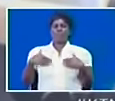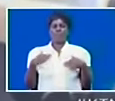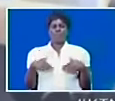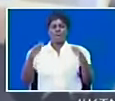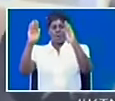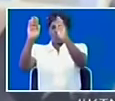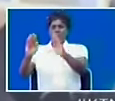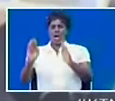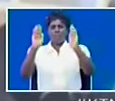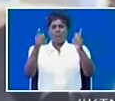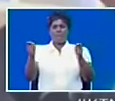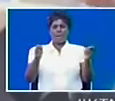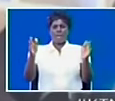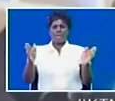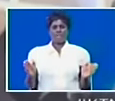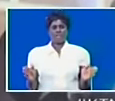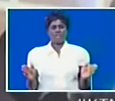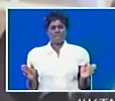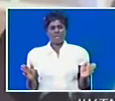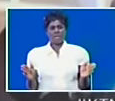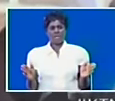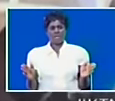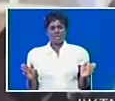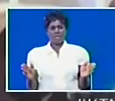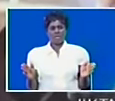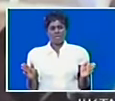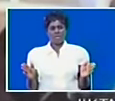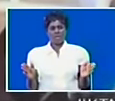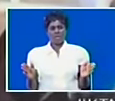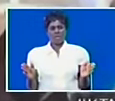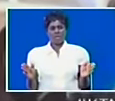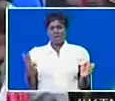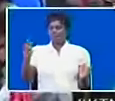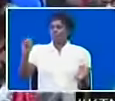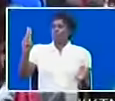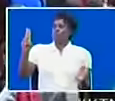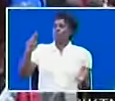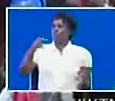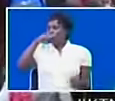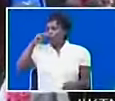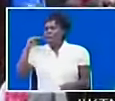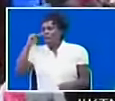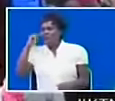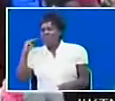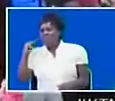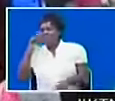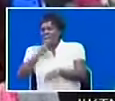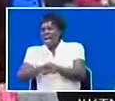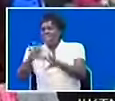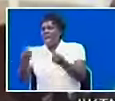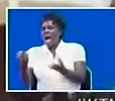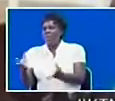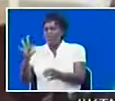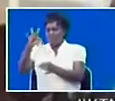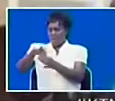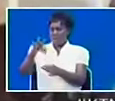campaign manager ya Raila ni ule Musalia. Alipata kura 500, 500,000. Wewe unaweza kupatia ng'ombe yako ati